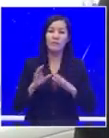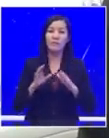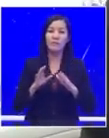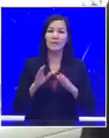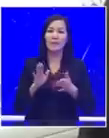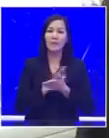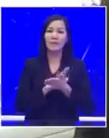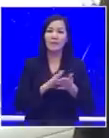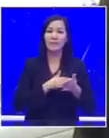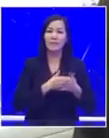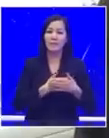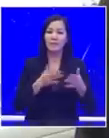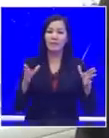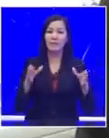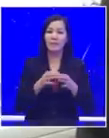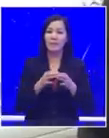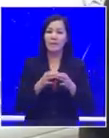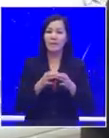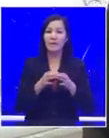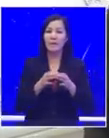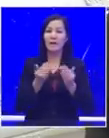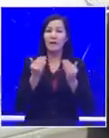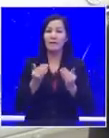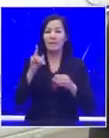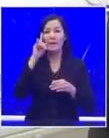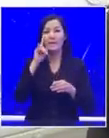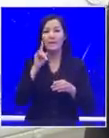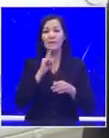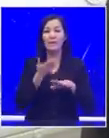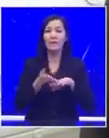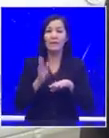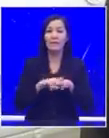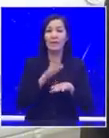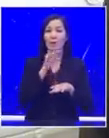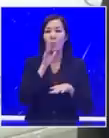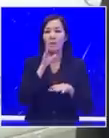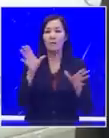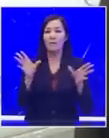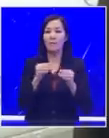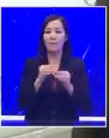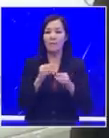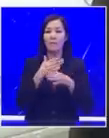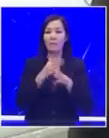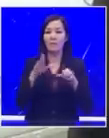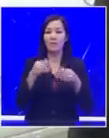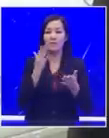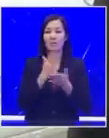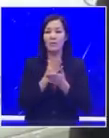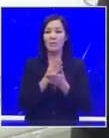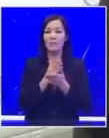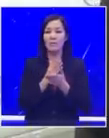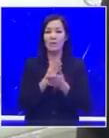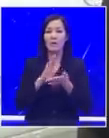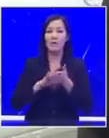саусақ бірікпей, ине ілікпейді деген ұстанып, қазіргі Қазақстанның басына түскен қиыншылықты бірге еңсеруге көмектесіп жатырмыз. Жағдайы